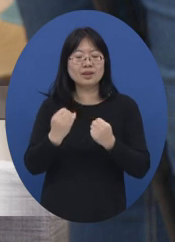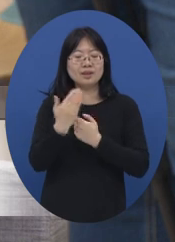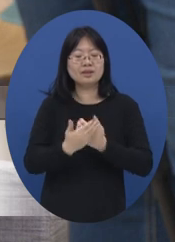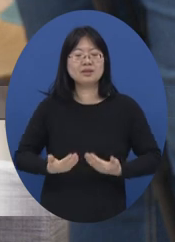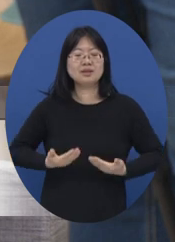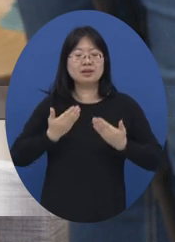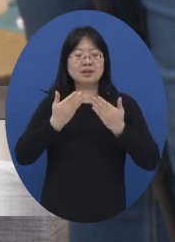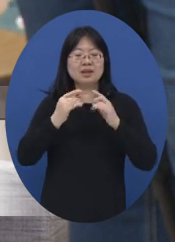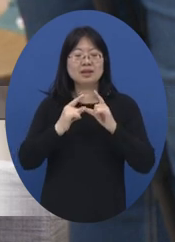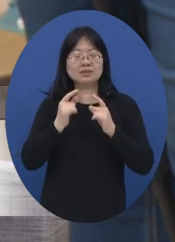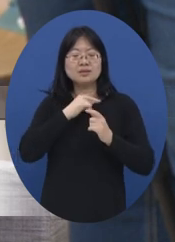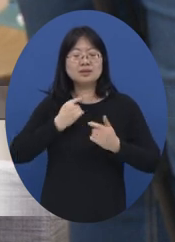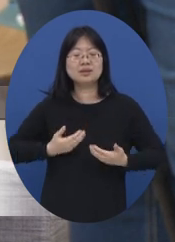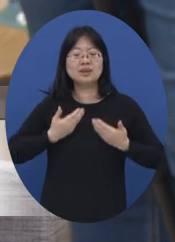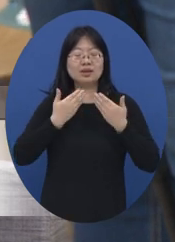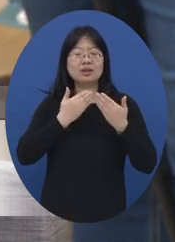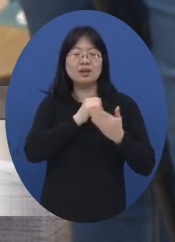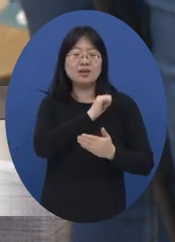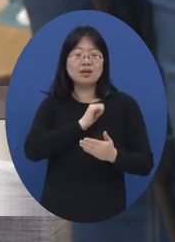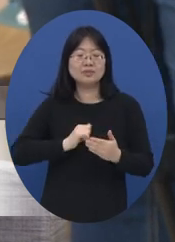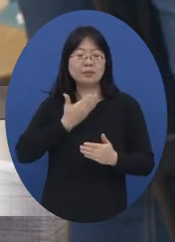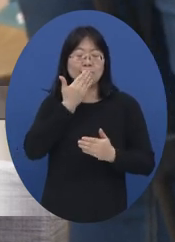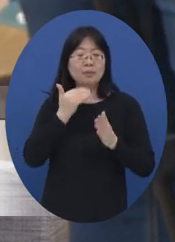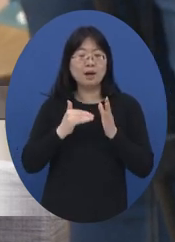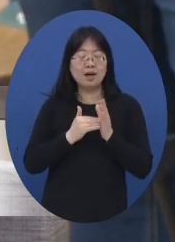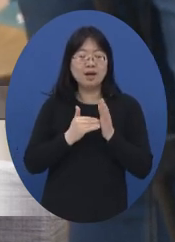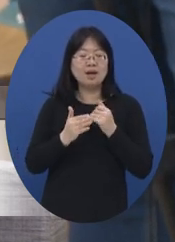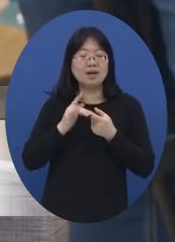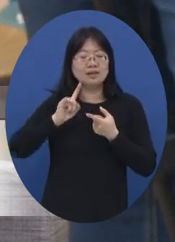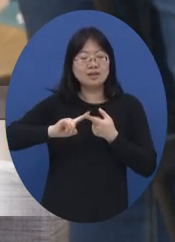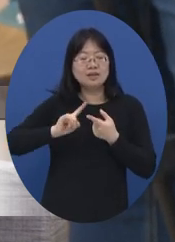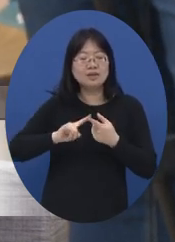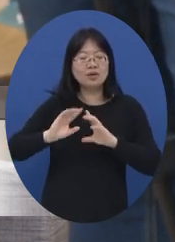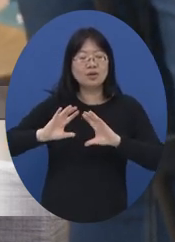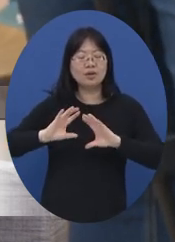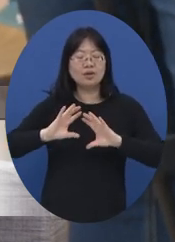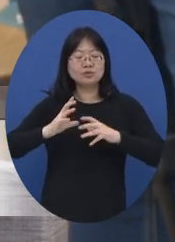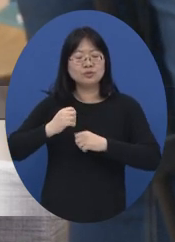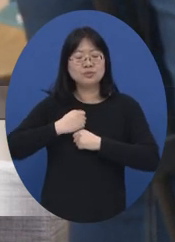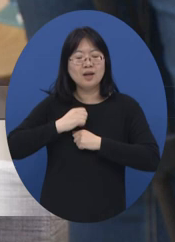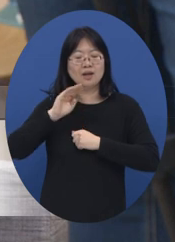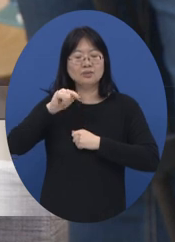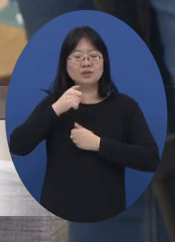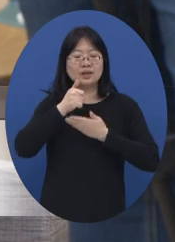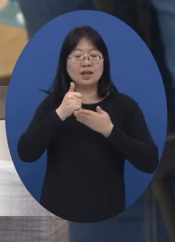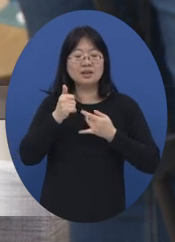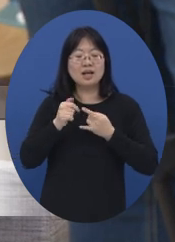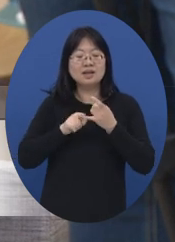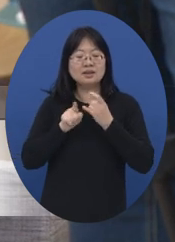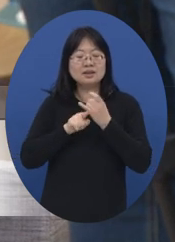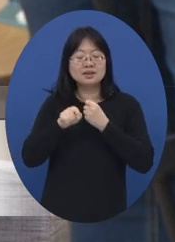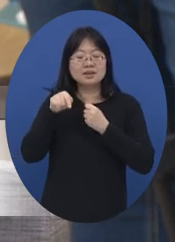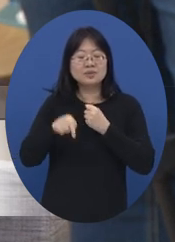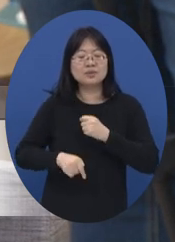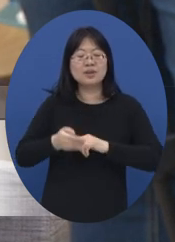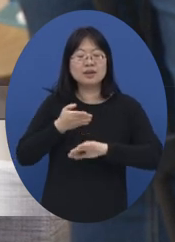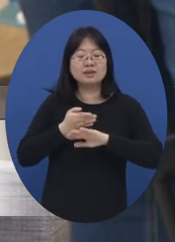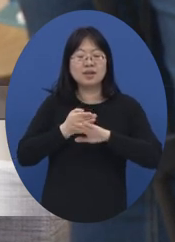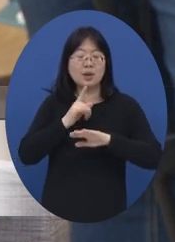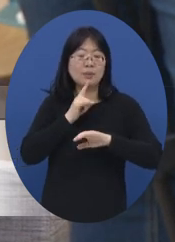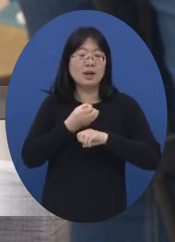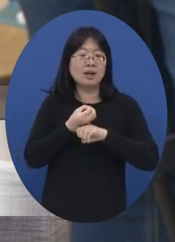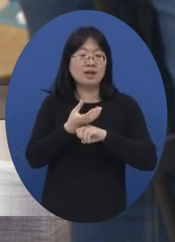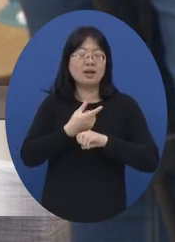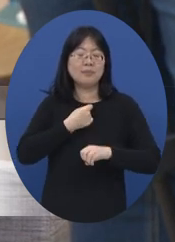분들이 많은 그런 헌신과 또 일부 희생들도 이렇게 감수하시면서 이렇게 와주신 데